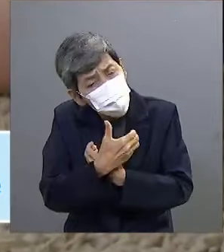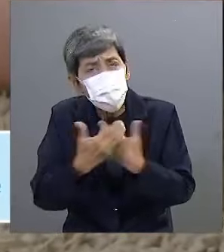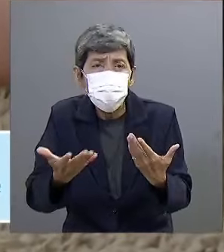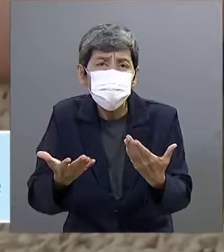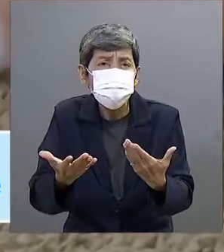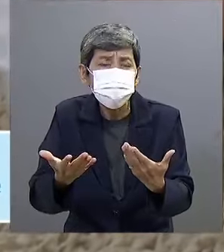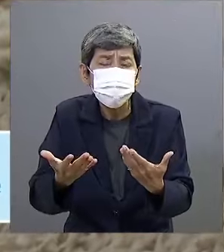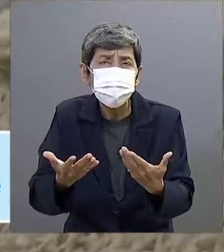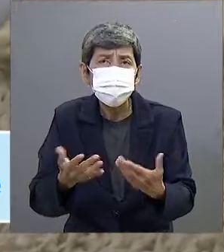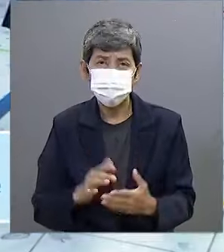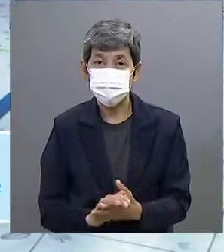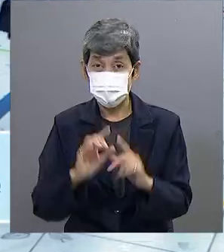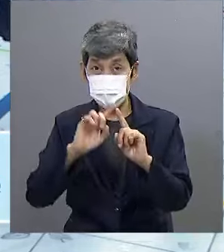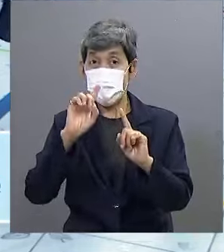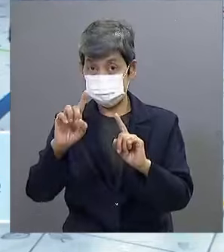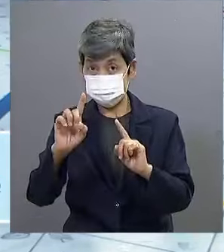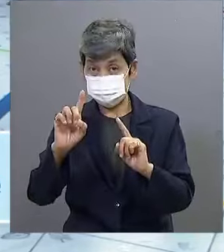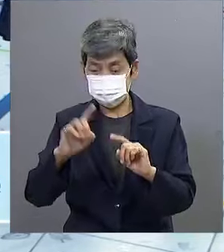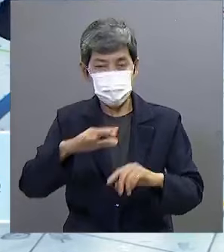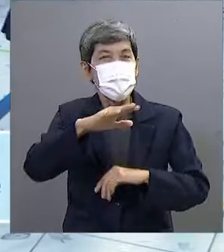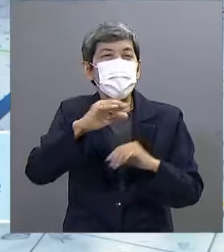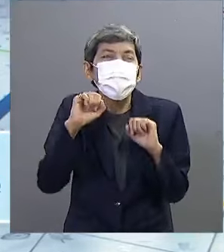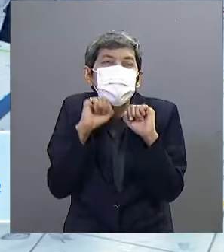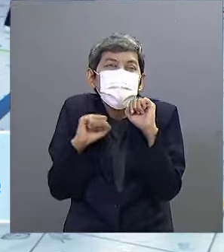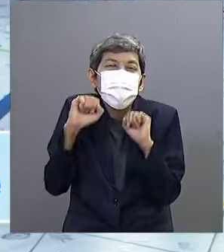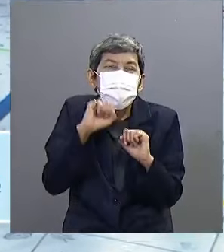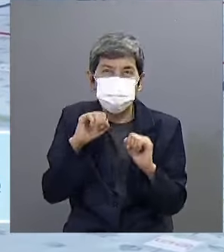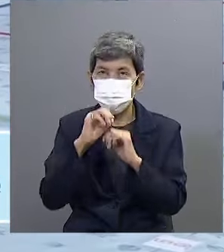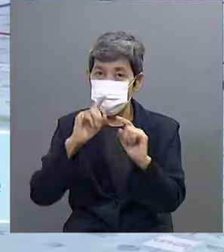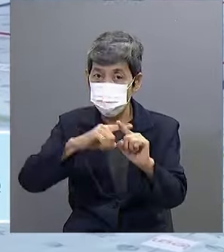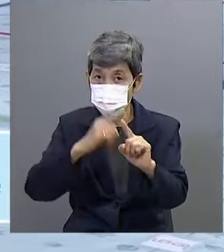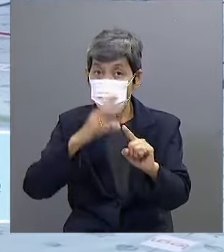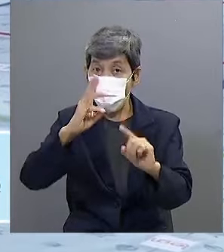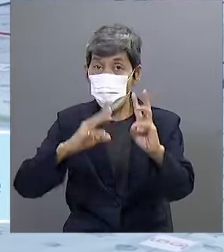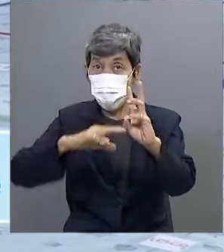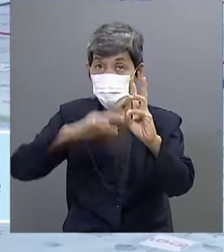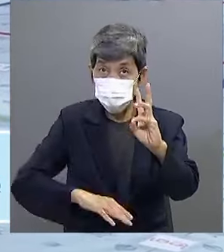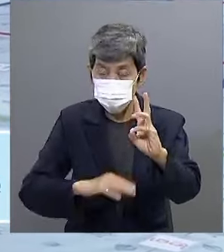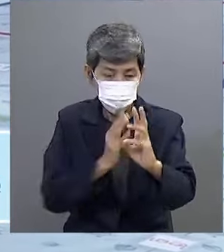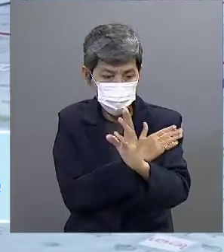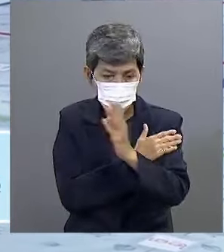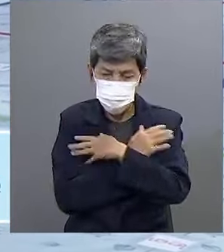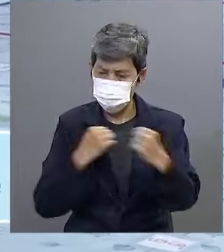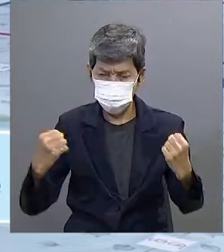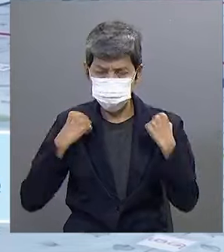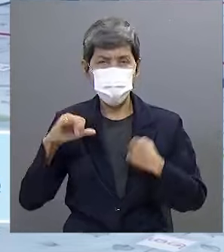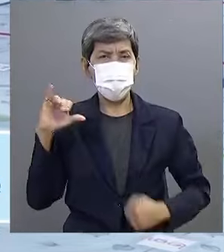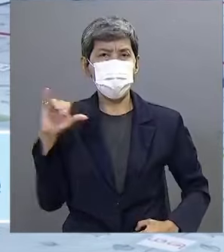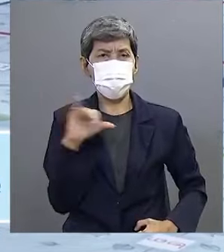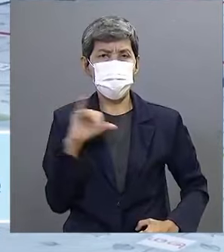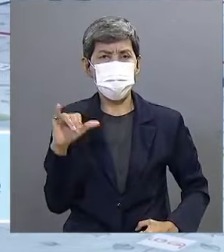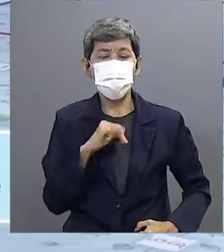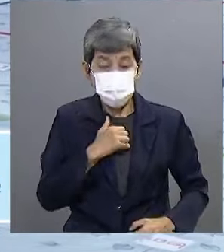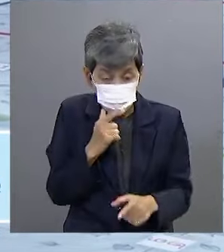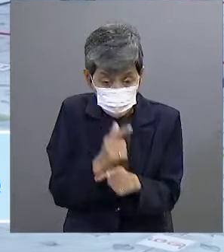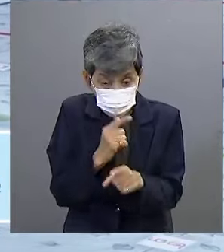ประเด็นแรกนะคะในเด็กอายุต่ำกว่า6เดือนกล้ามเนื้อคอไม่แข็งแรงเลย ค่ะ ถ้าเราเคยเลี้ยงเด็กเล็กเราจะเห็นว่า